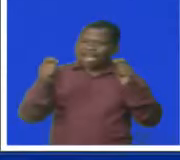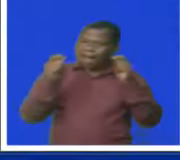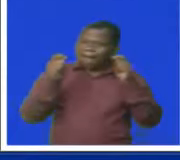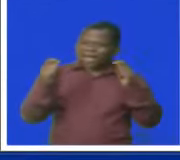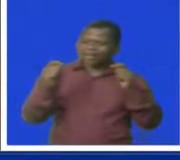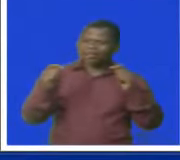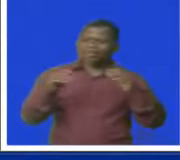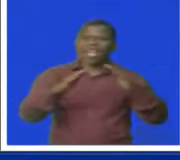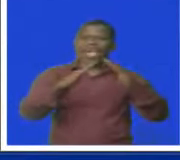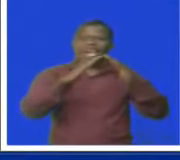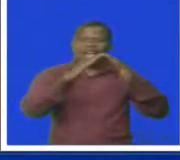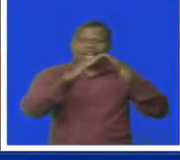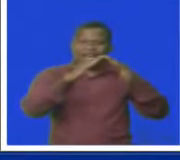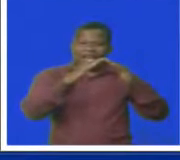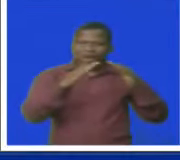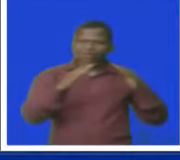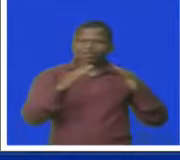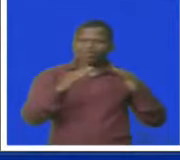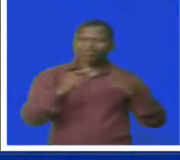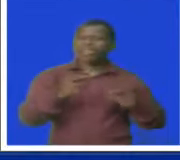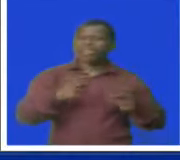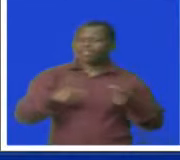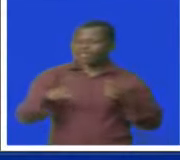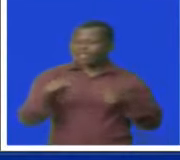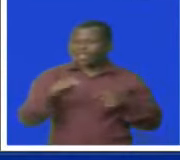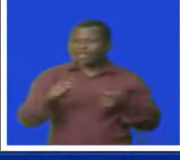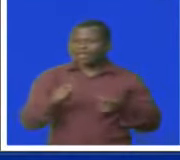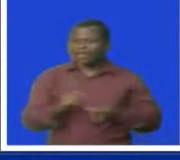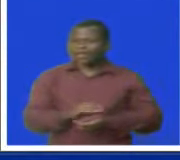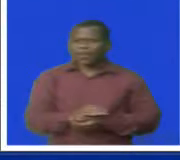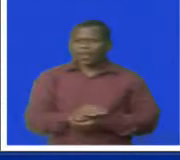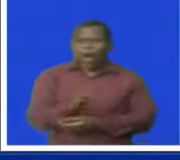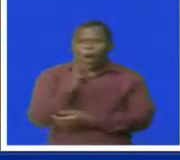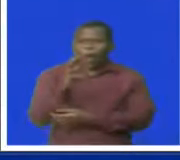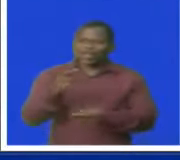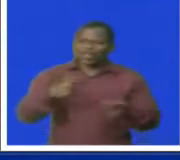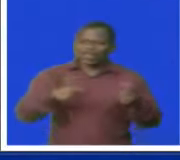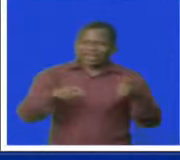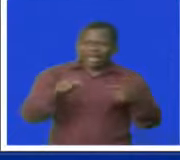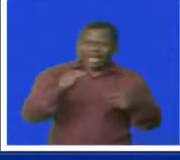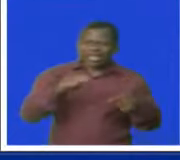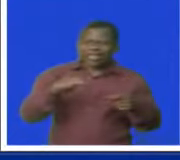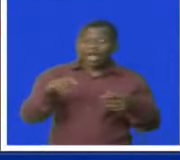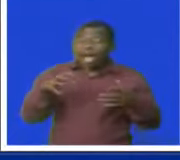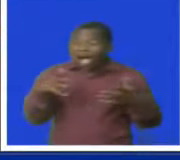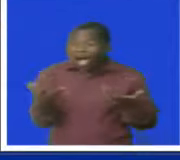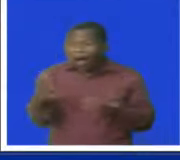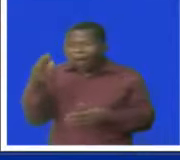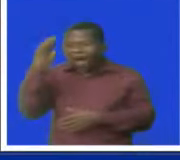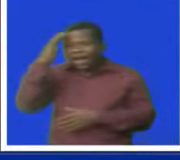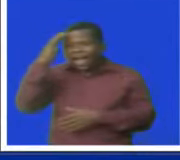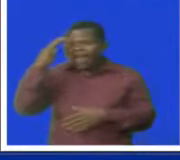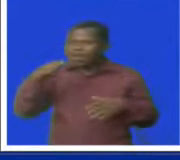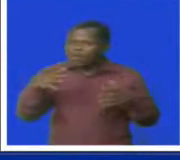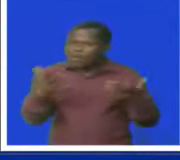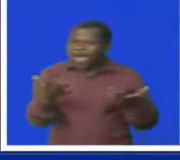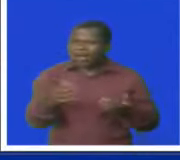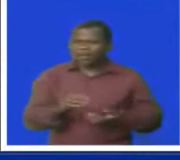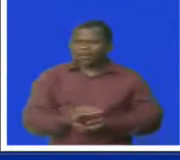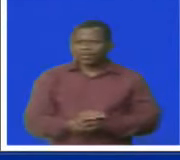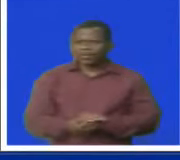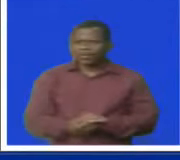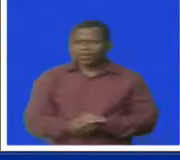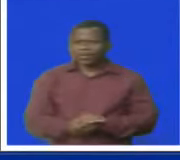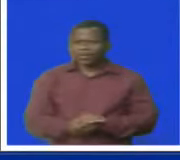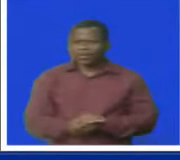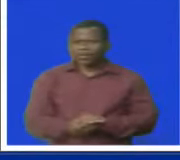ayithengise. Uzoyithengisa kanjani ungazazi ukuthi sikuphi? Uminister of Finance ne-cabinet yonke nendlu yonke iyadinga ukwazi ukuthi mase